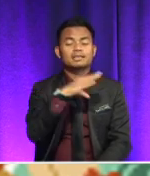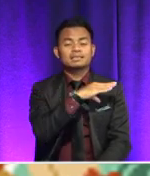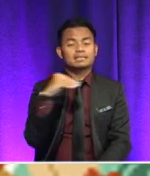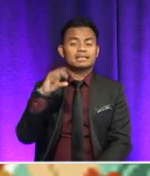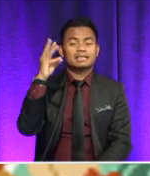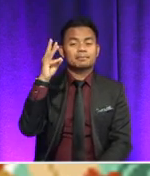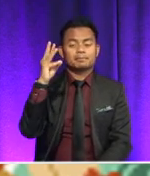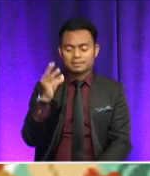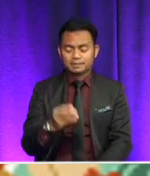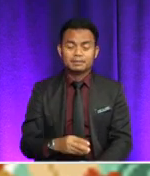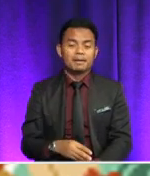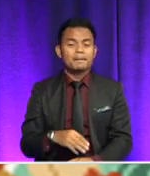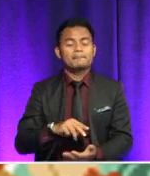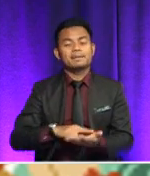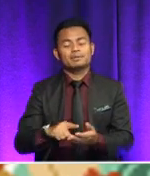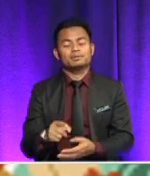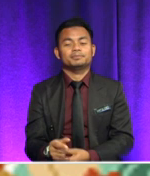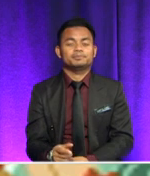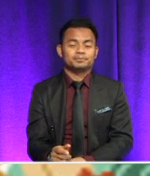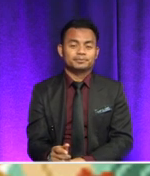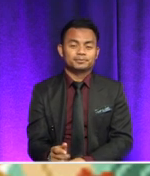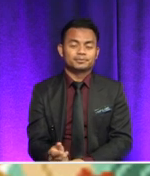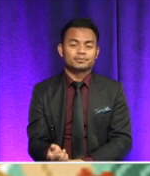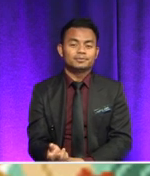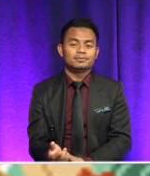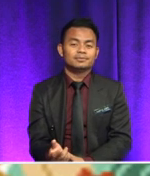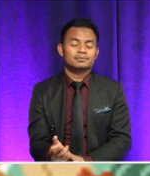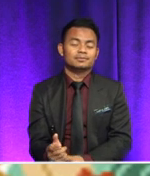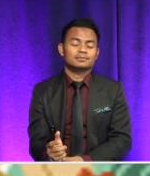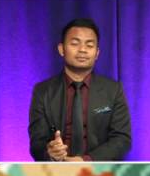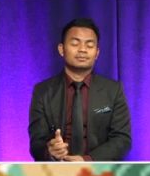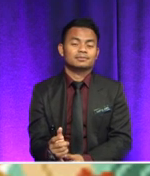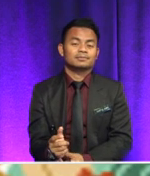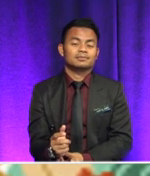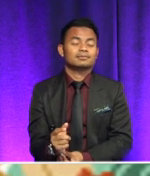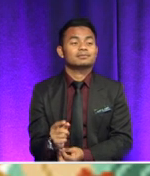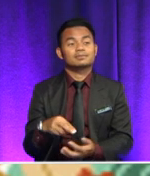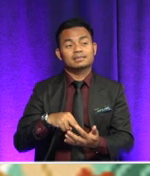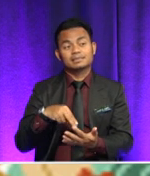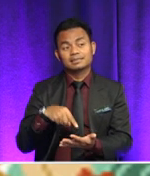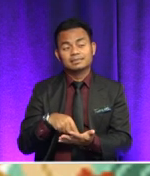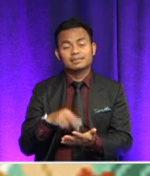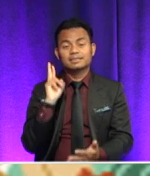kalau nak tahu lebih dekat rupa pokok kenap ini inilah rupanya inilah